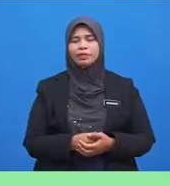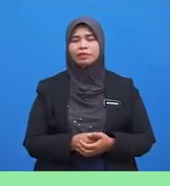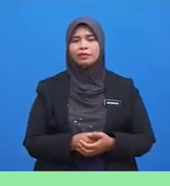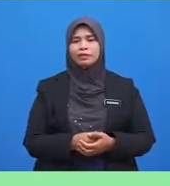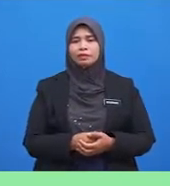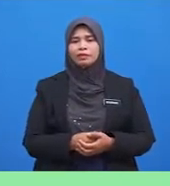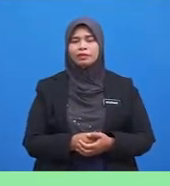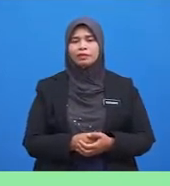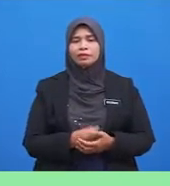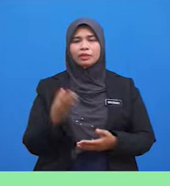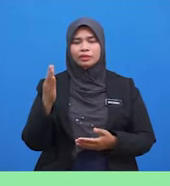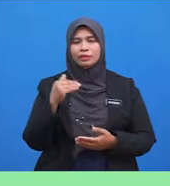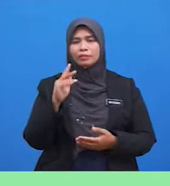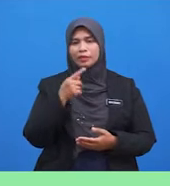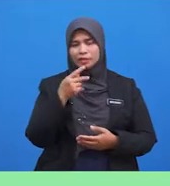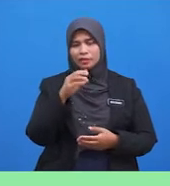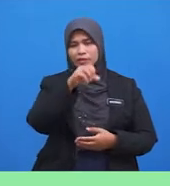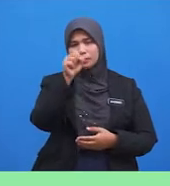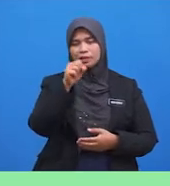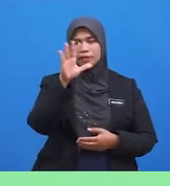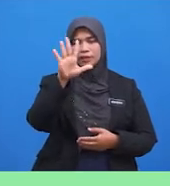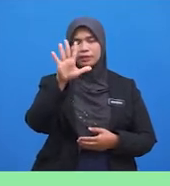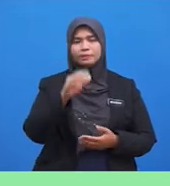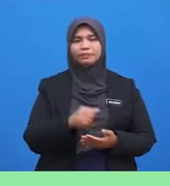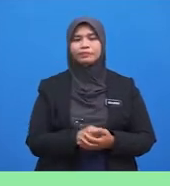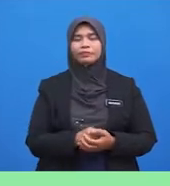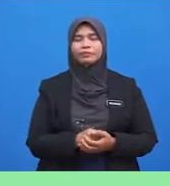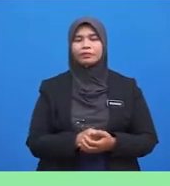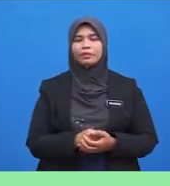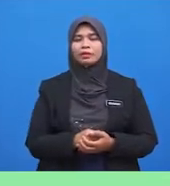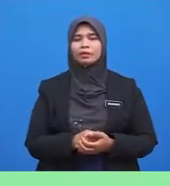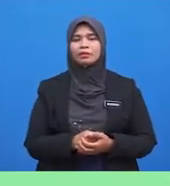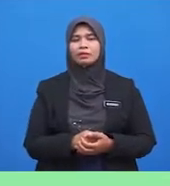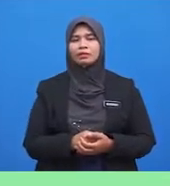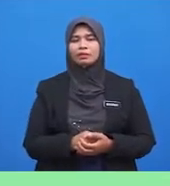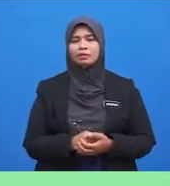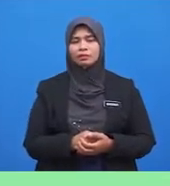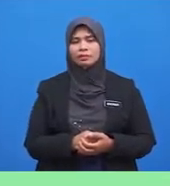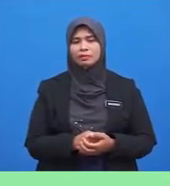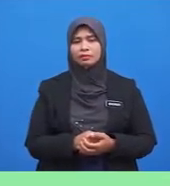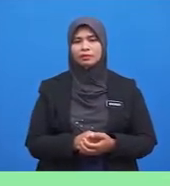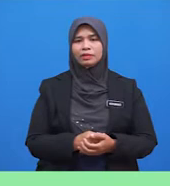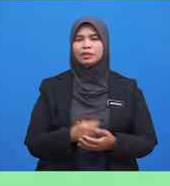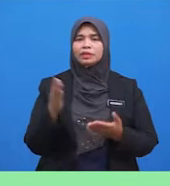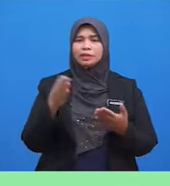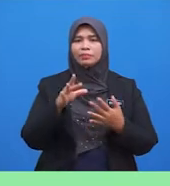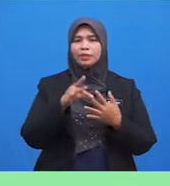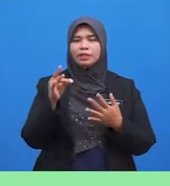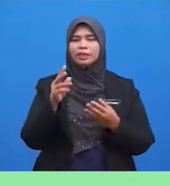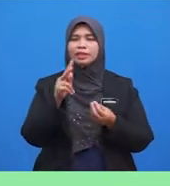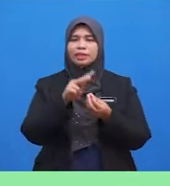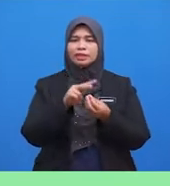Seterusnya, jom kita ke soalan yang kelima. Soalan yang kelima, sila